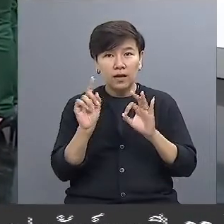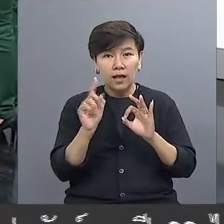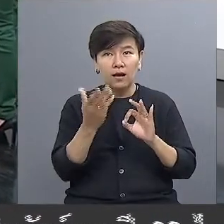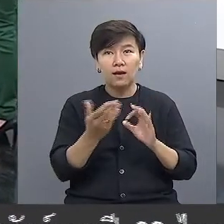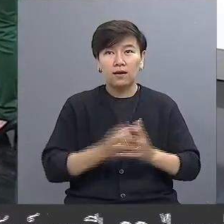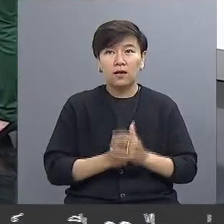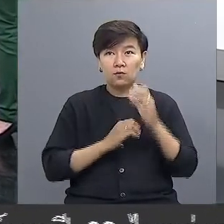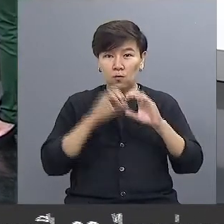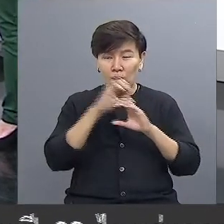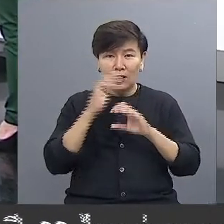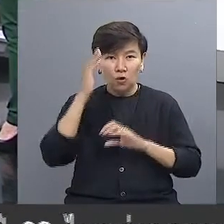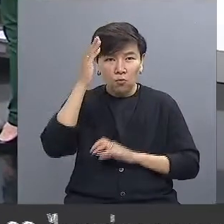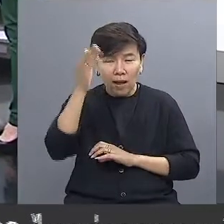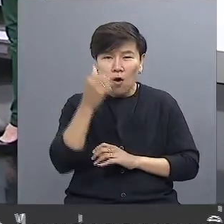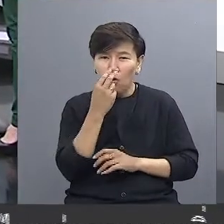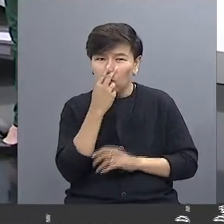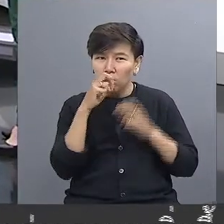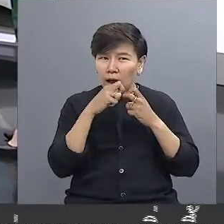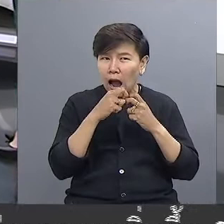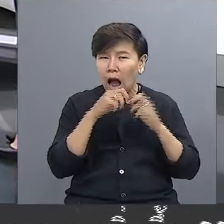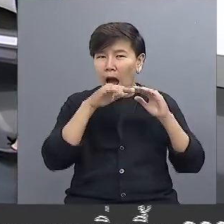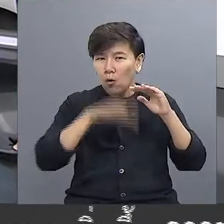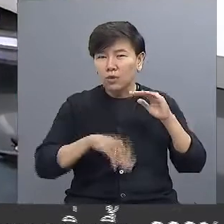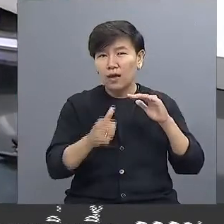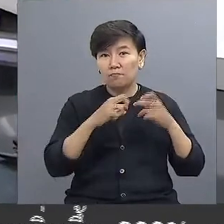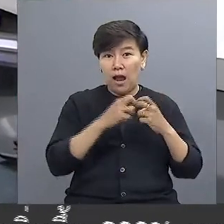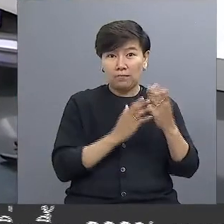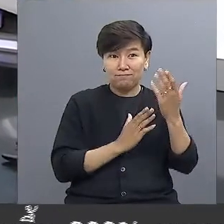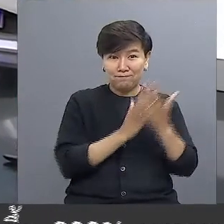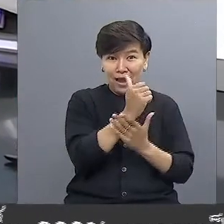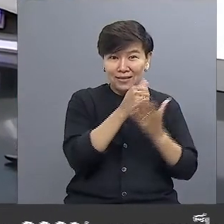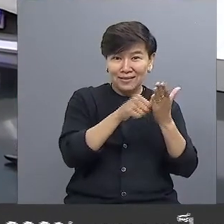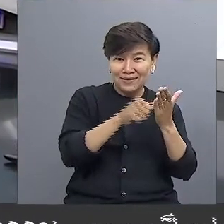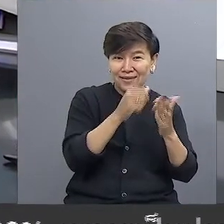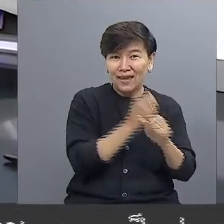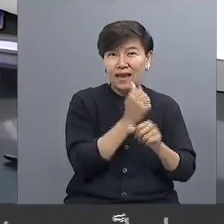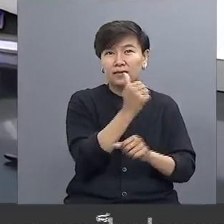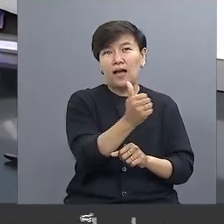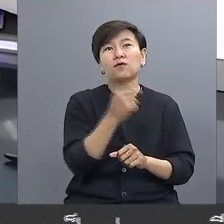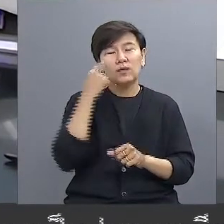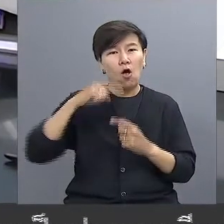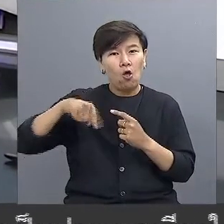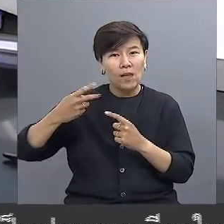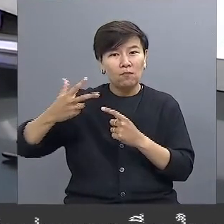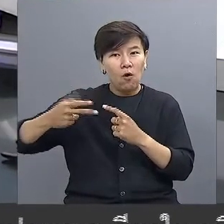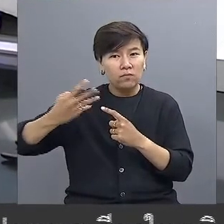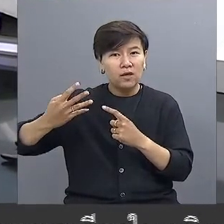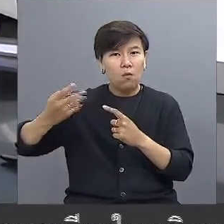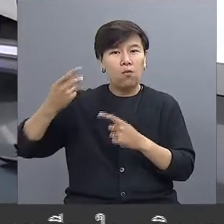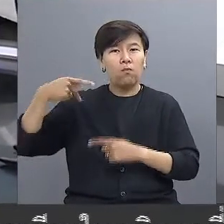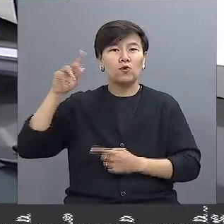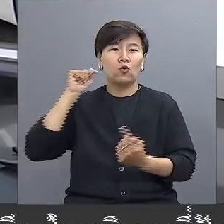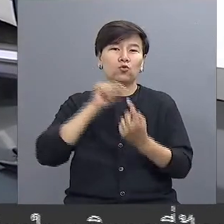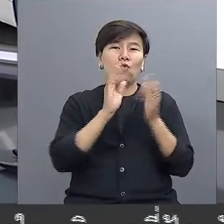การที่กำลังจะเกิดขึ้นค่ะครับถ้าทำได้ดีแก้ปัญหาได้แล้วก็อุดช่องโหว่ได้เนี่ยมีเฟสป่ะต่อไปประโยชน์ก็จะตกกับประชาชน